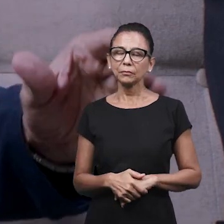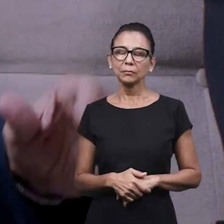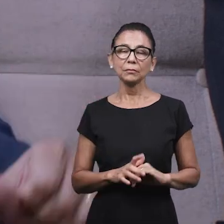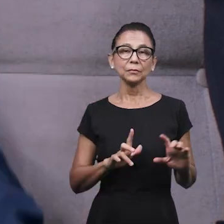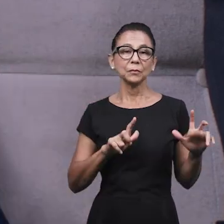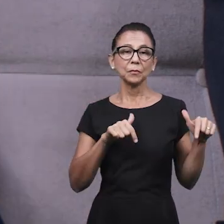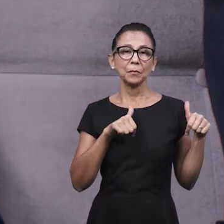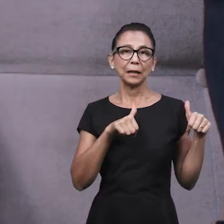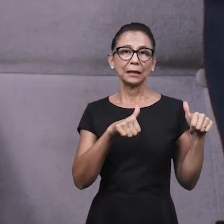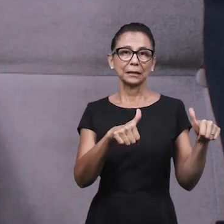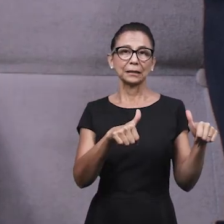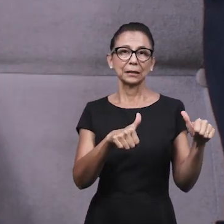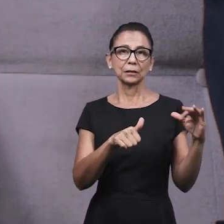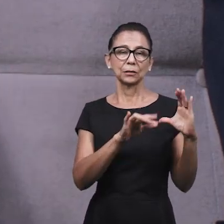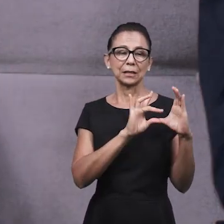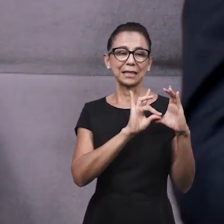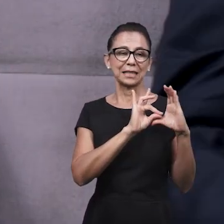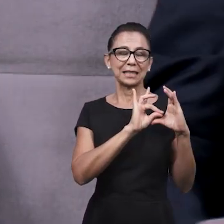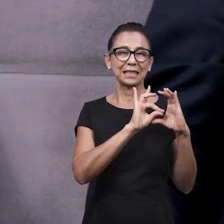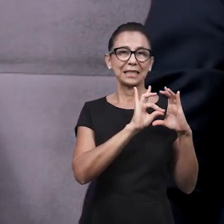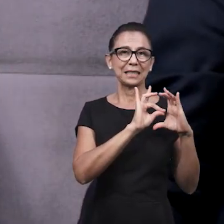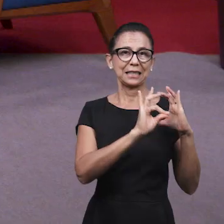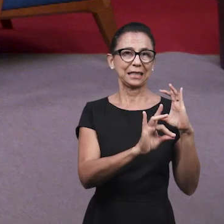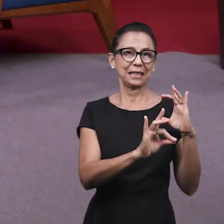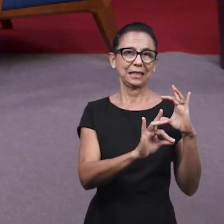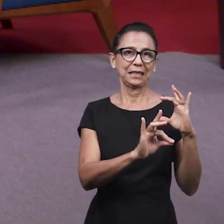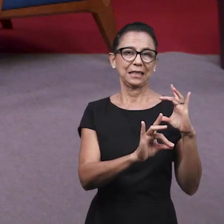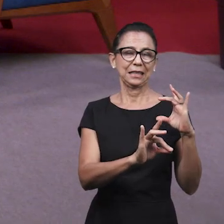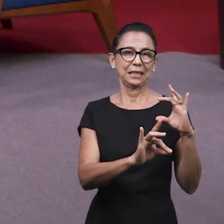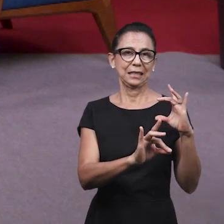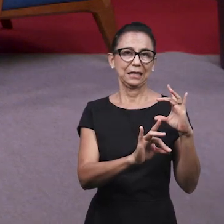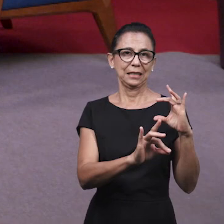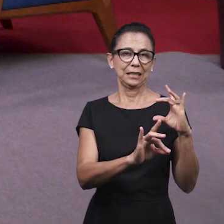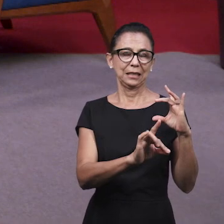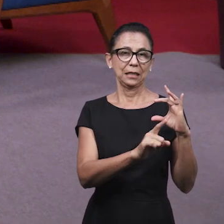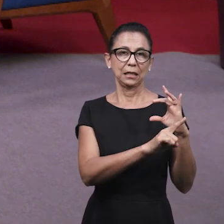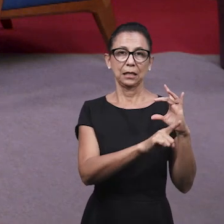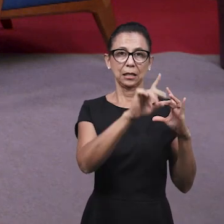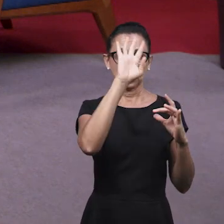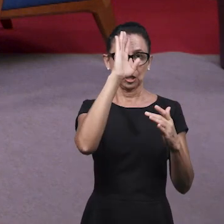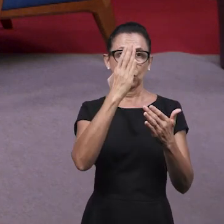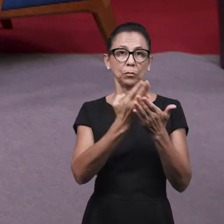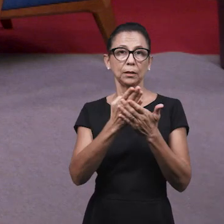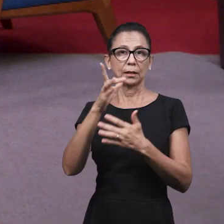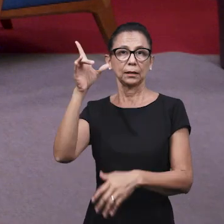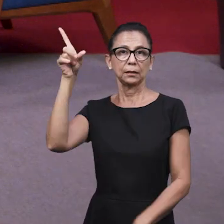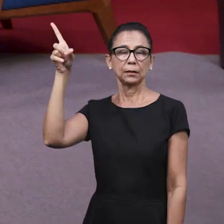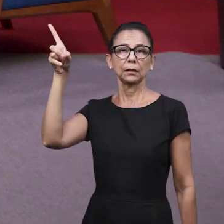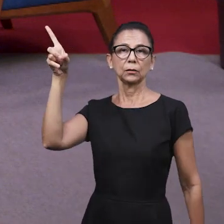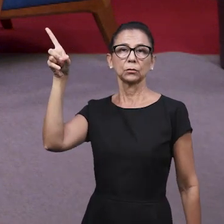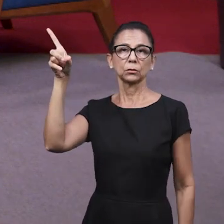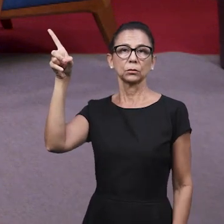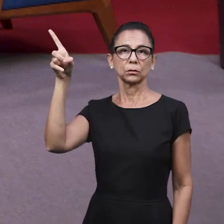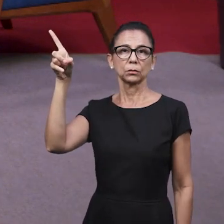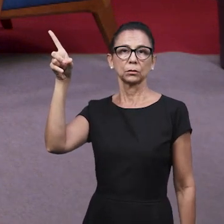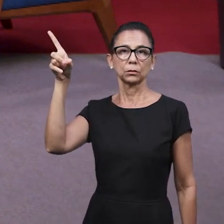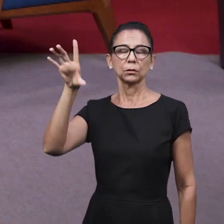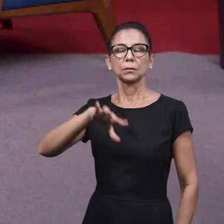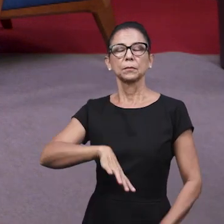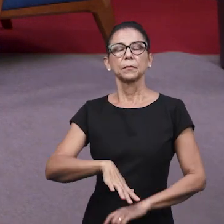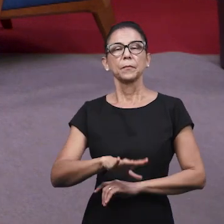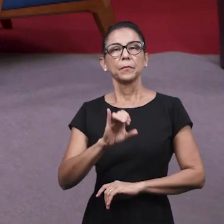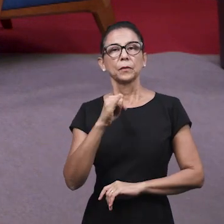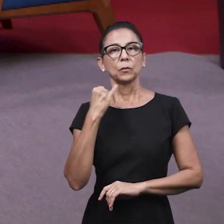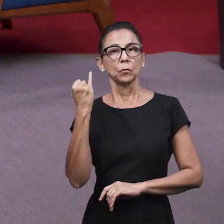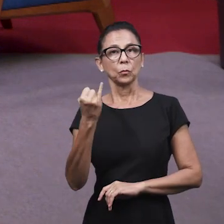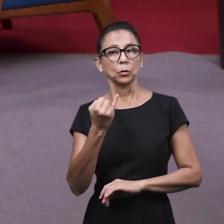c'est une opération déjà de notre Christ. Ils ne sont pas de Dieu et l'importance